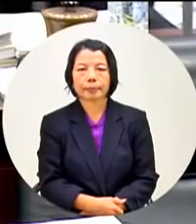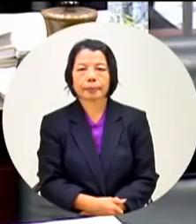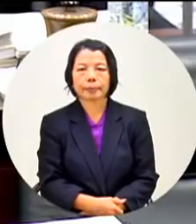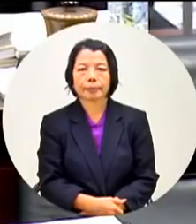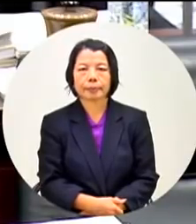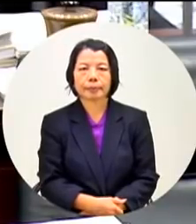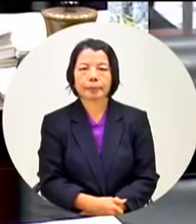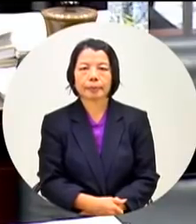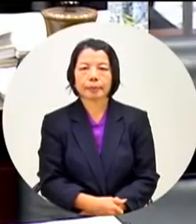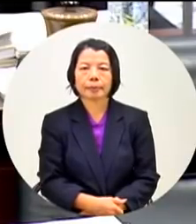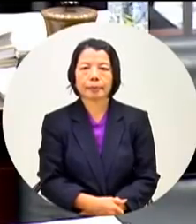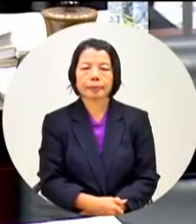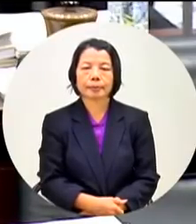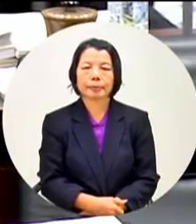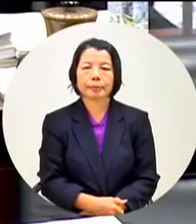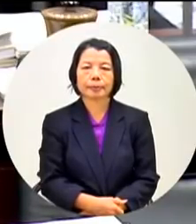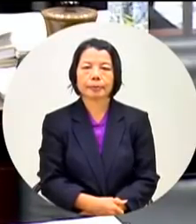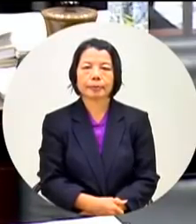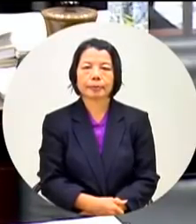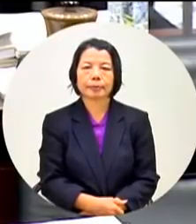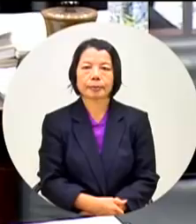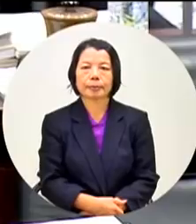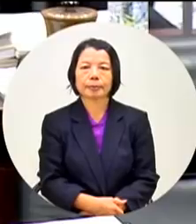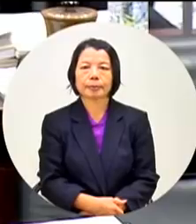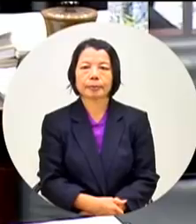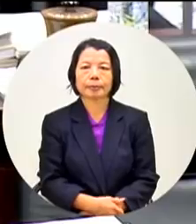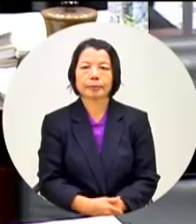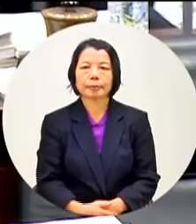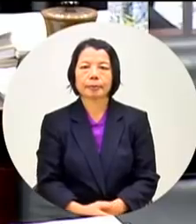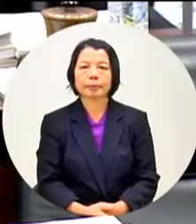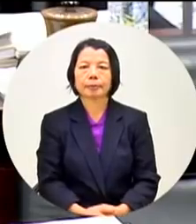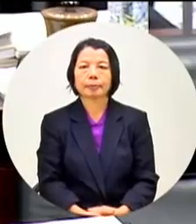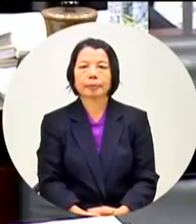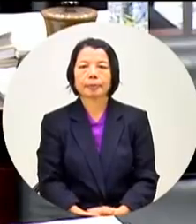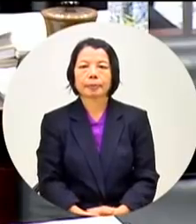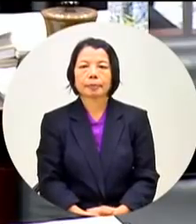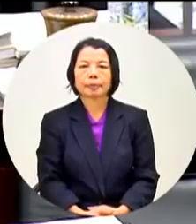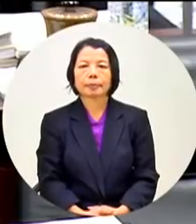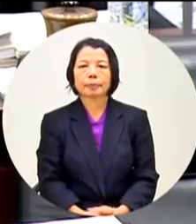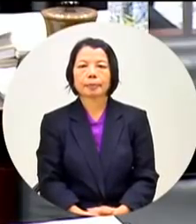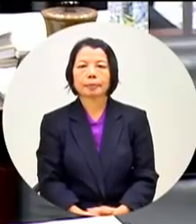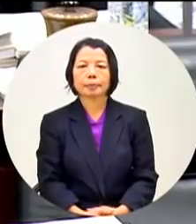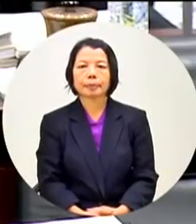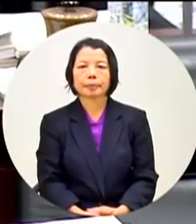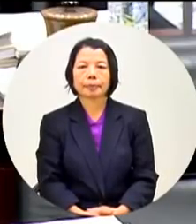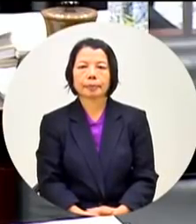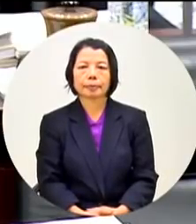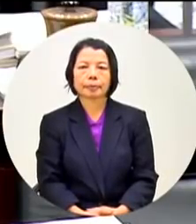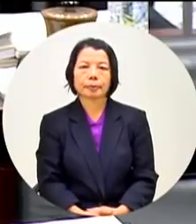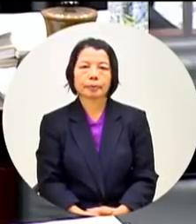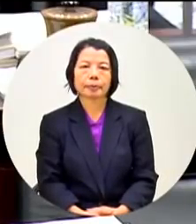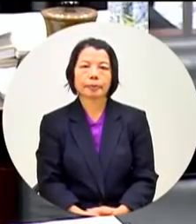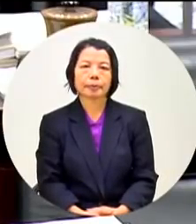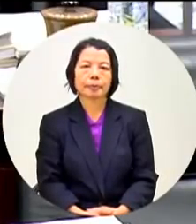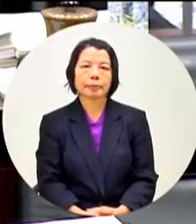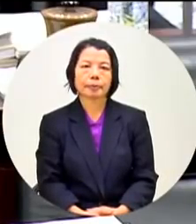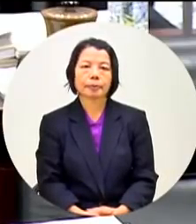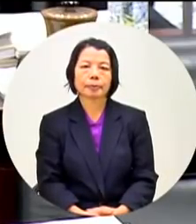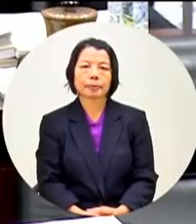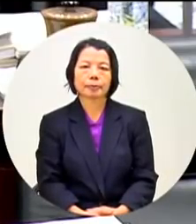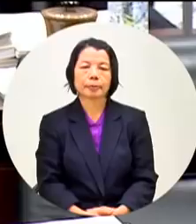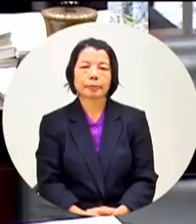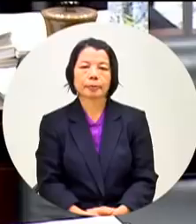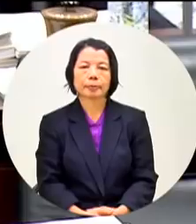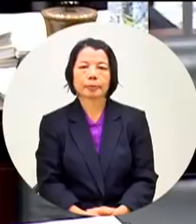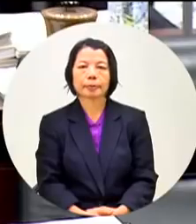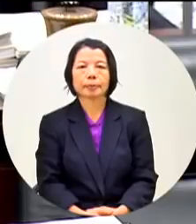等到这样打击，拜托加厚公守法，不能背负了这个在媒体上的乱象。不想市长别人胡乱指控你，你也没办法接